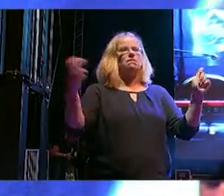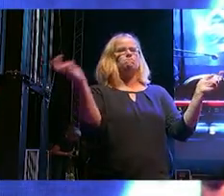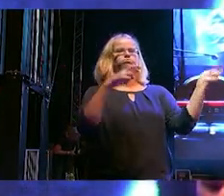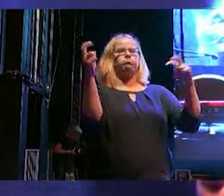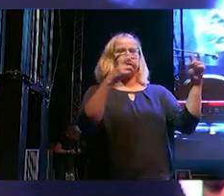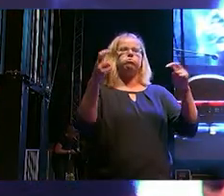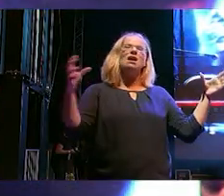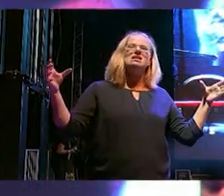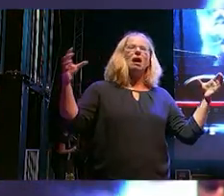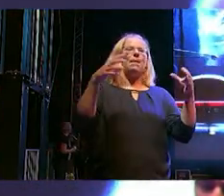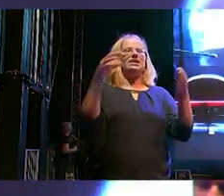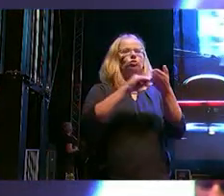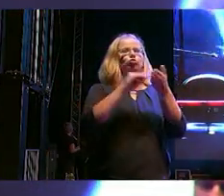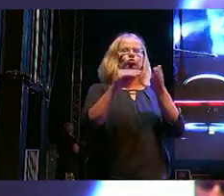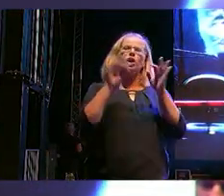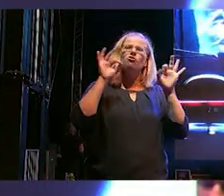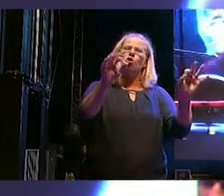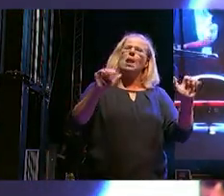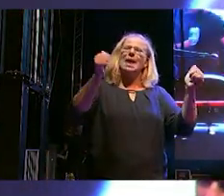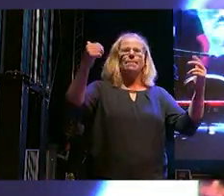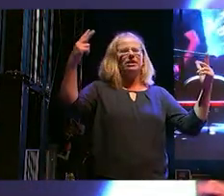gemeinsamen Schule fürs Leben lernen.